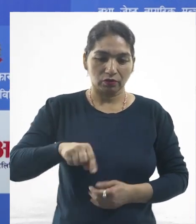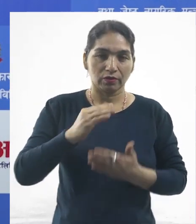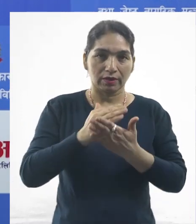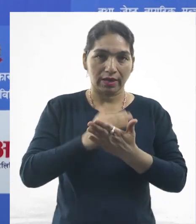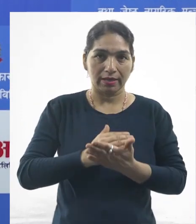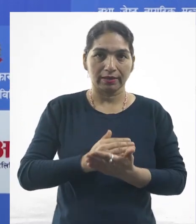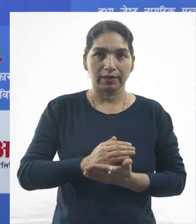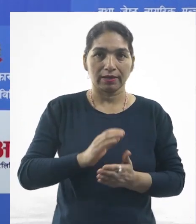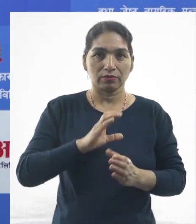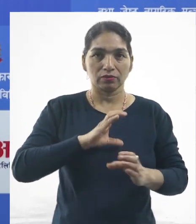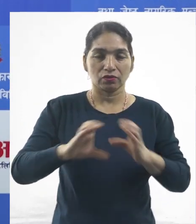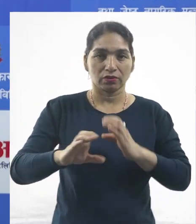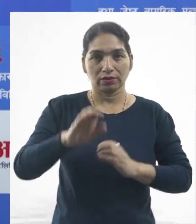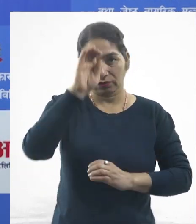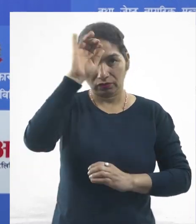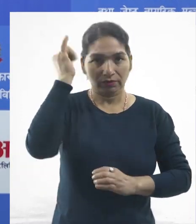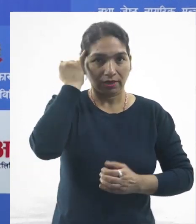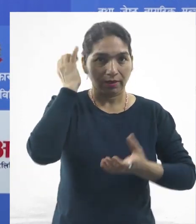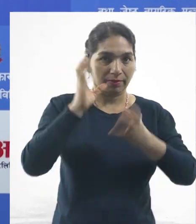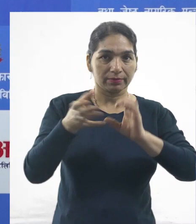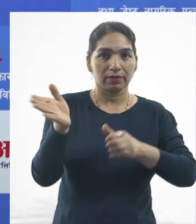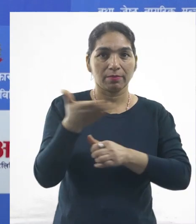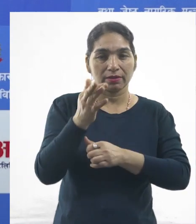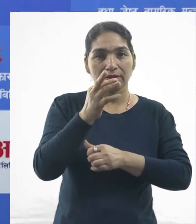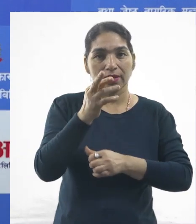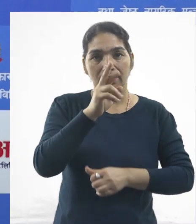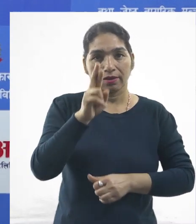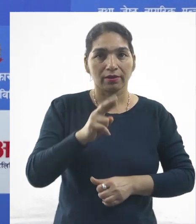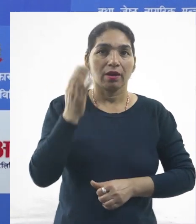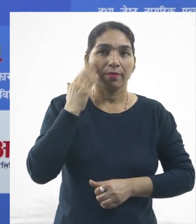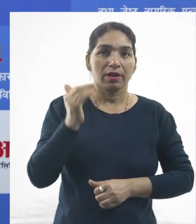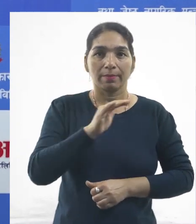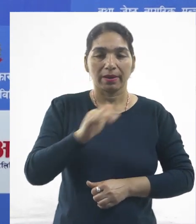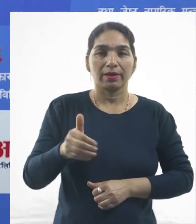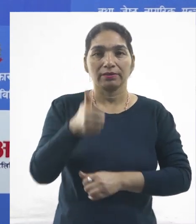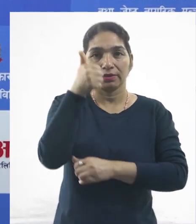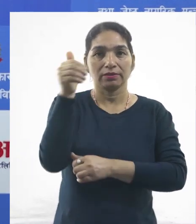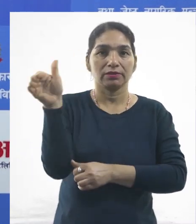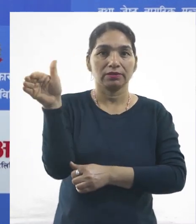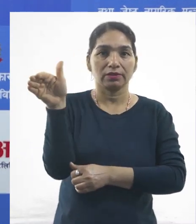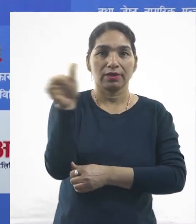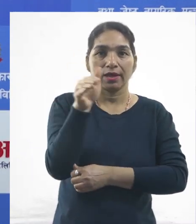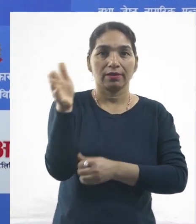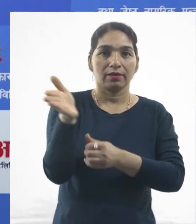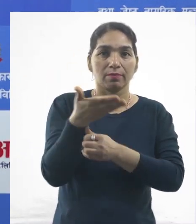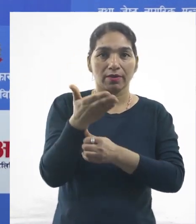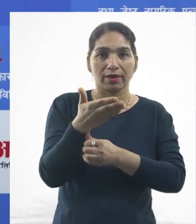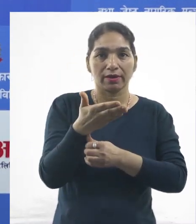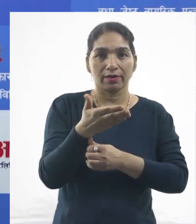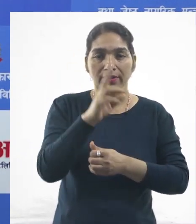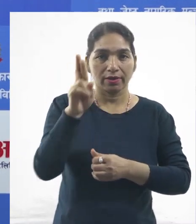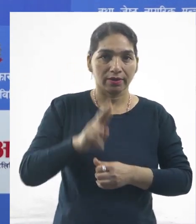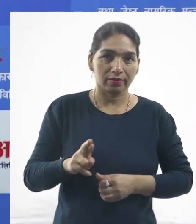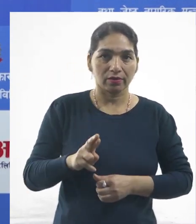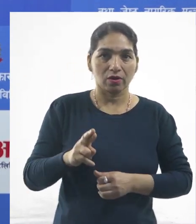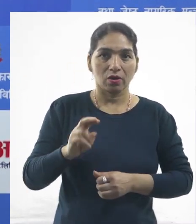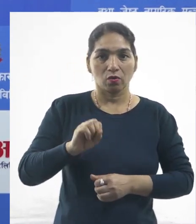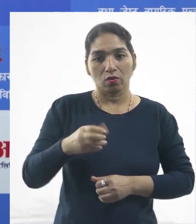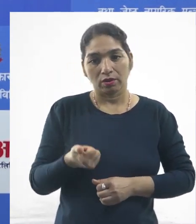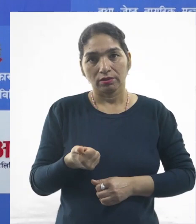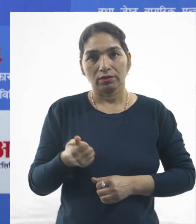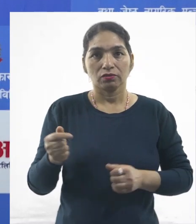कार्यक्रम सञ्चार तथा सूचना प्रविधि मन्त्रालय महिला बालबालिका तथा ज्येष्ठ नागरिक मन्त्रालय र